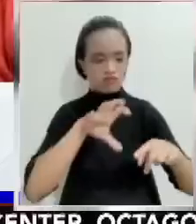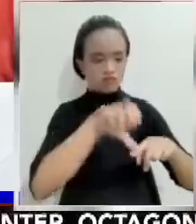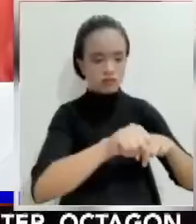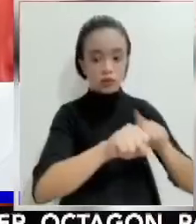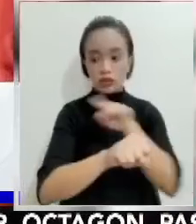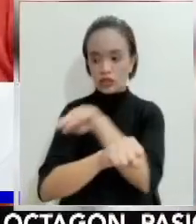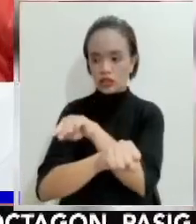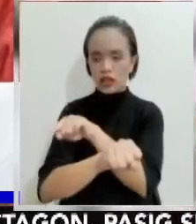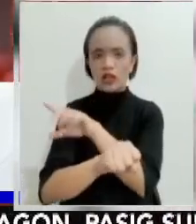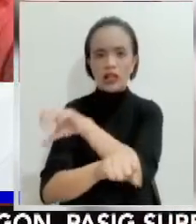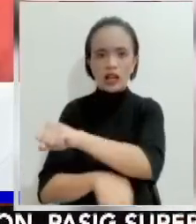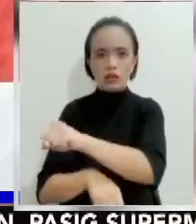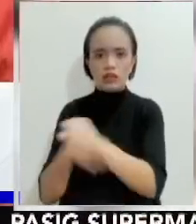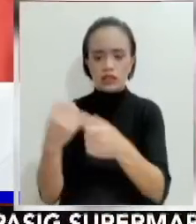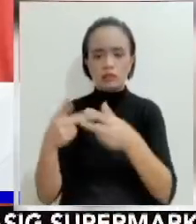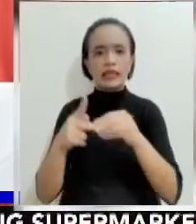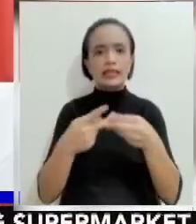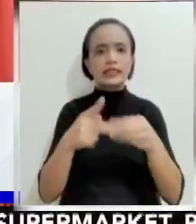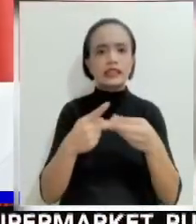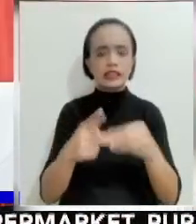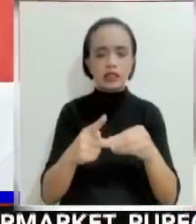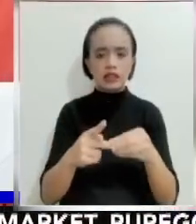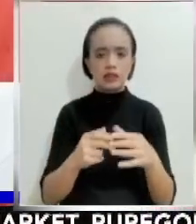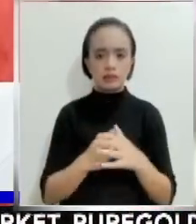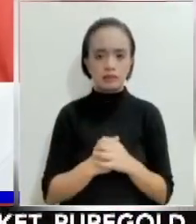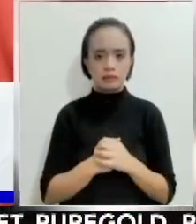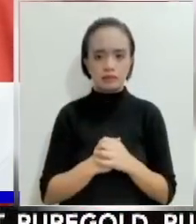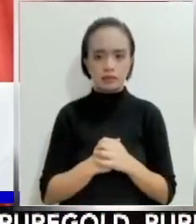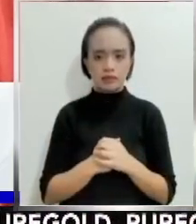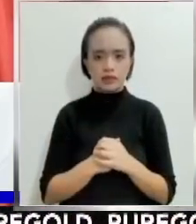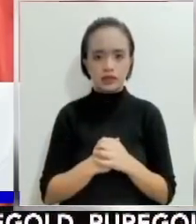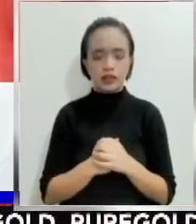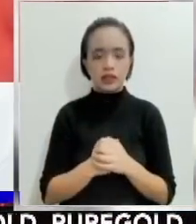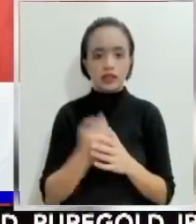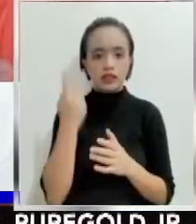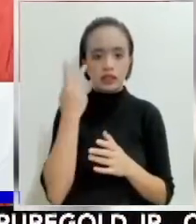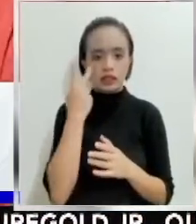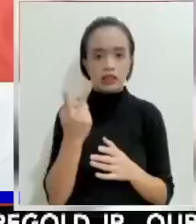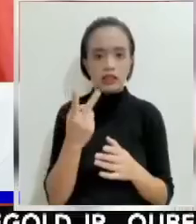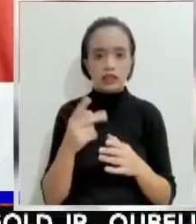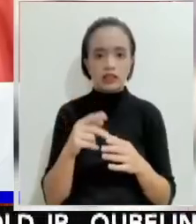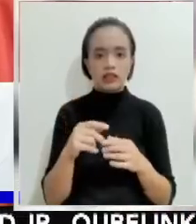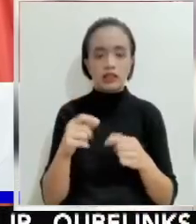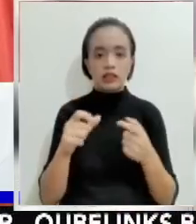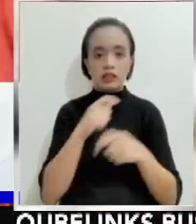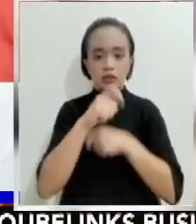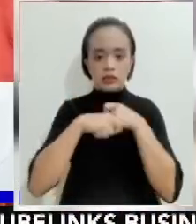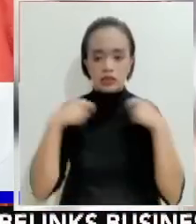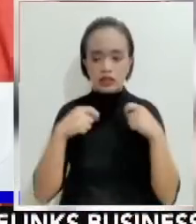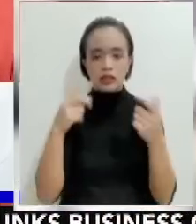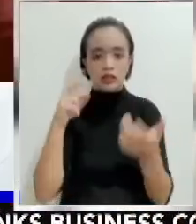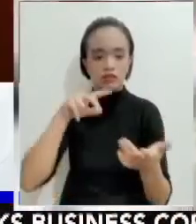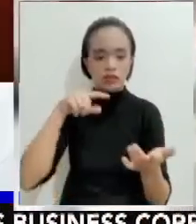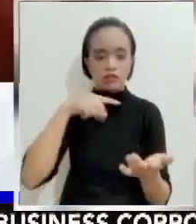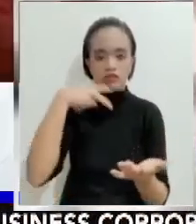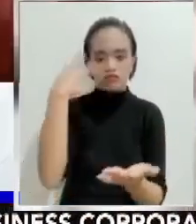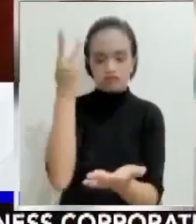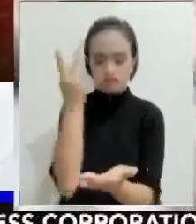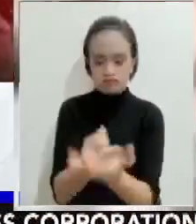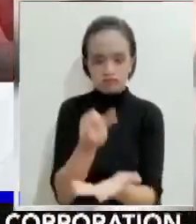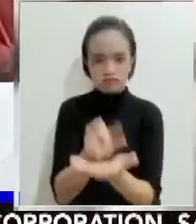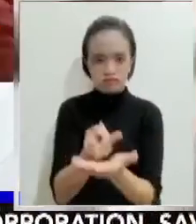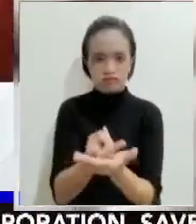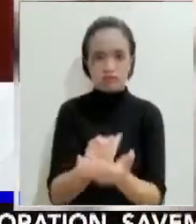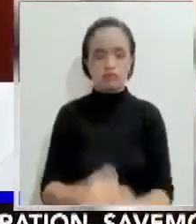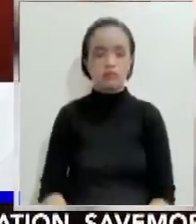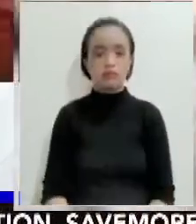Ganon kay Eugene, hatakan silang dalawa. Sinaplob sa ulo. Opo, hanggang sa bumagsak si Eugene dun sa harap nila. Pagkatapos daw